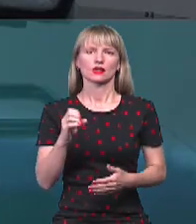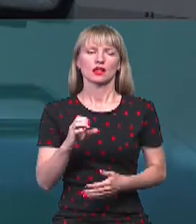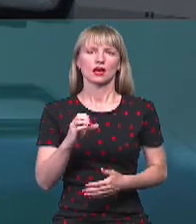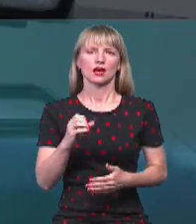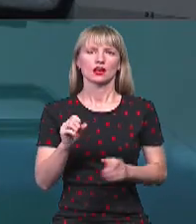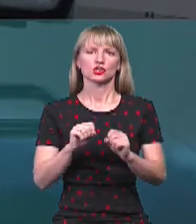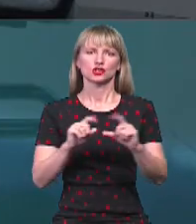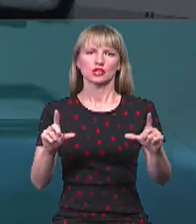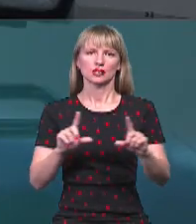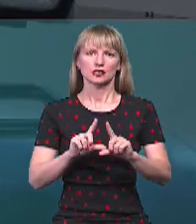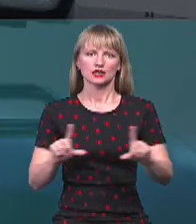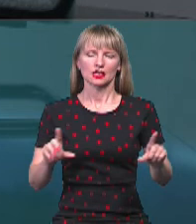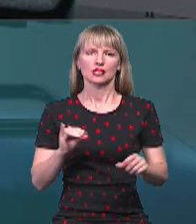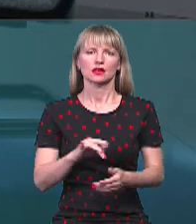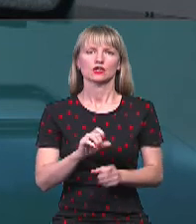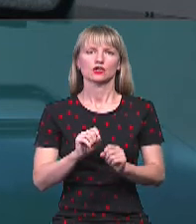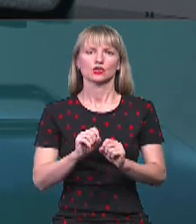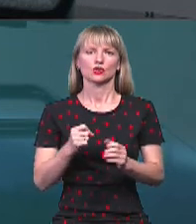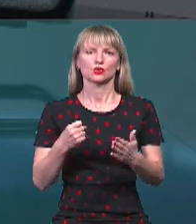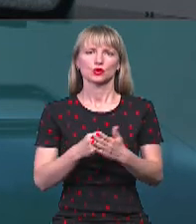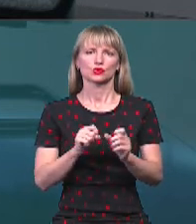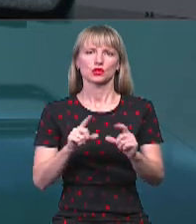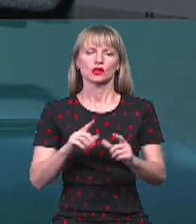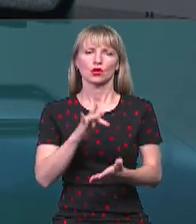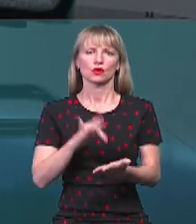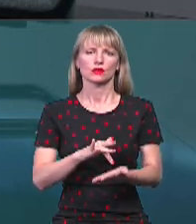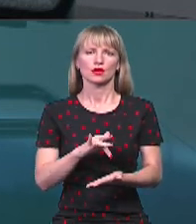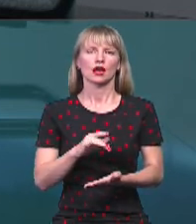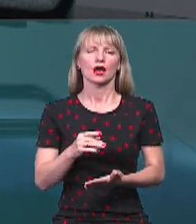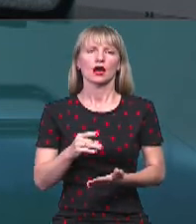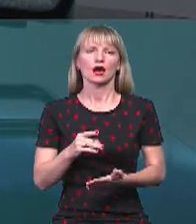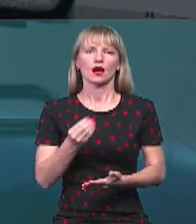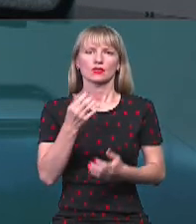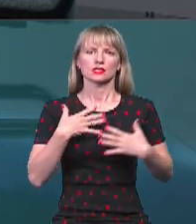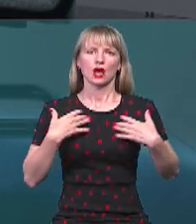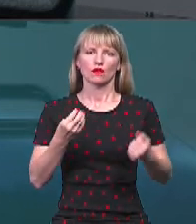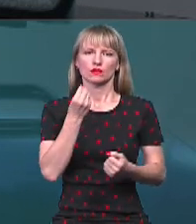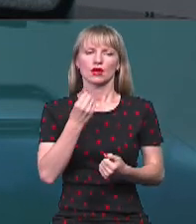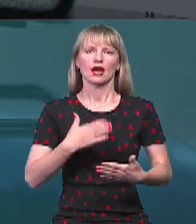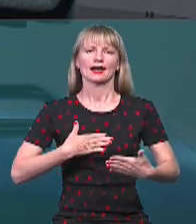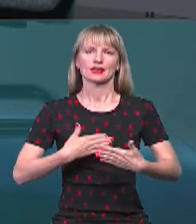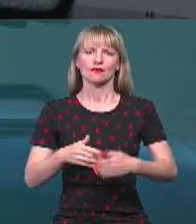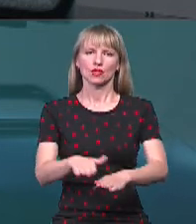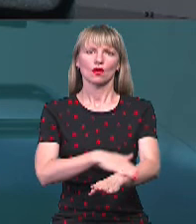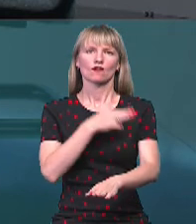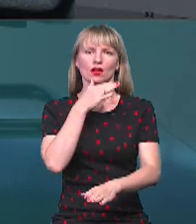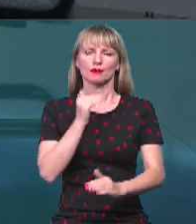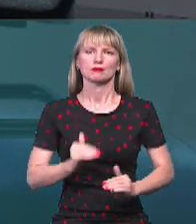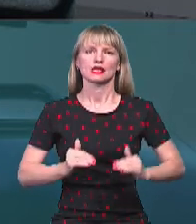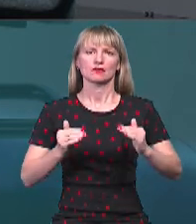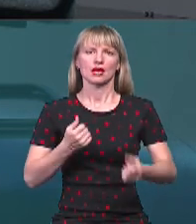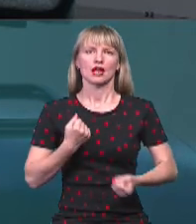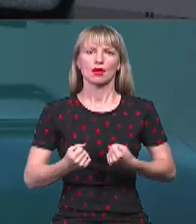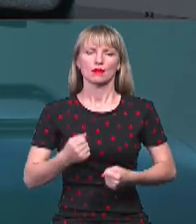дошкільних закладах, так і у школах міста. Здорове харчування є запорукою активного довголіття, підвищення